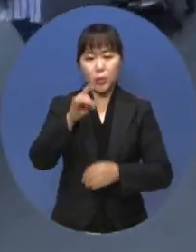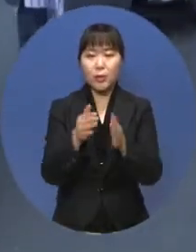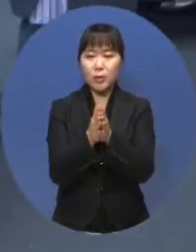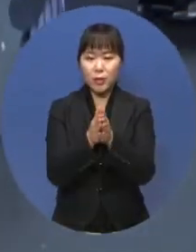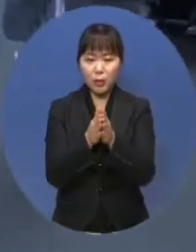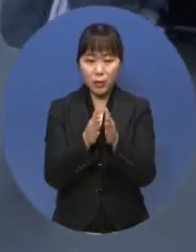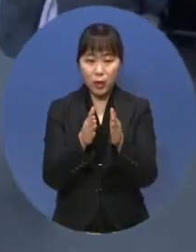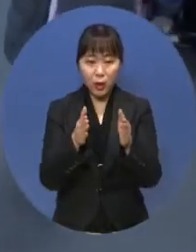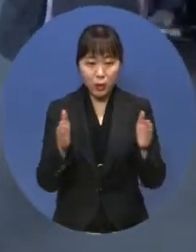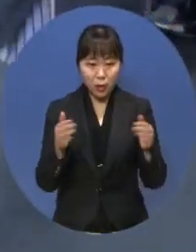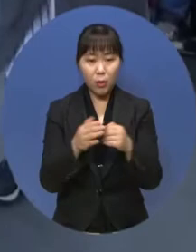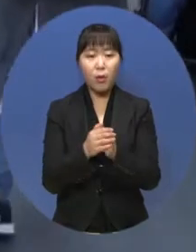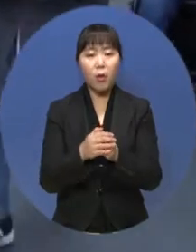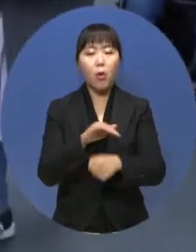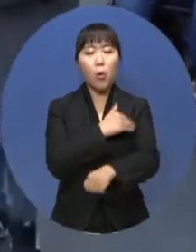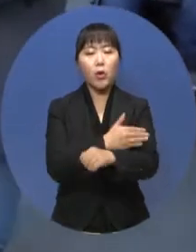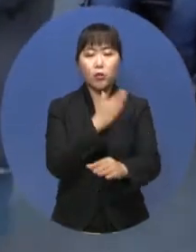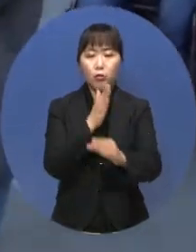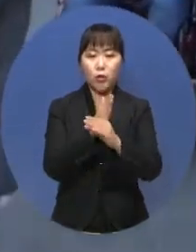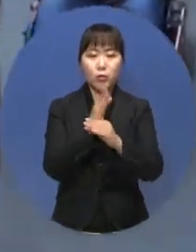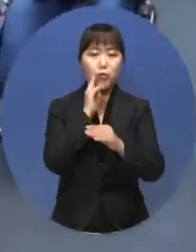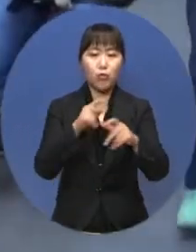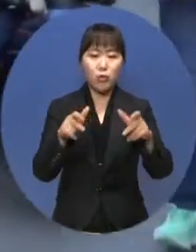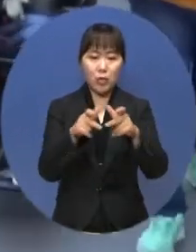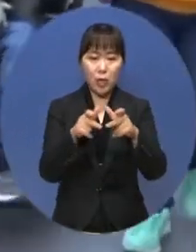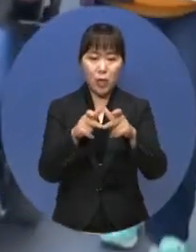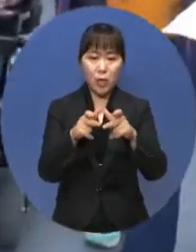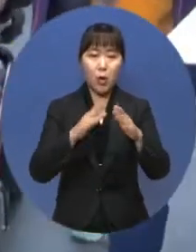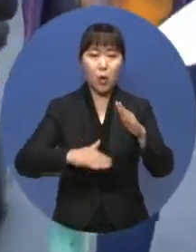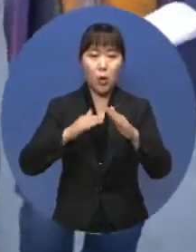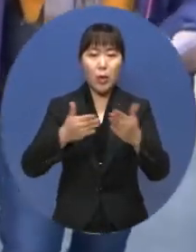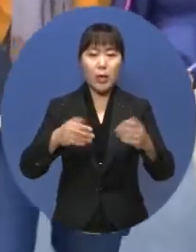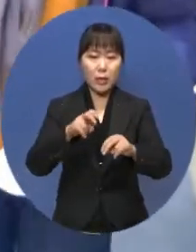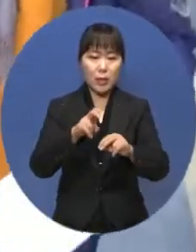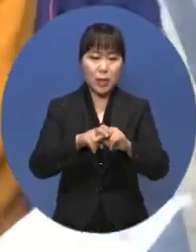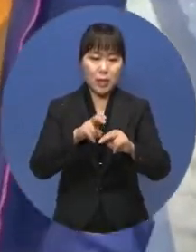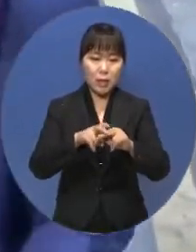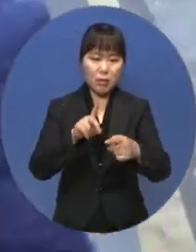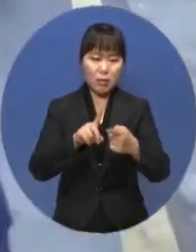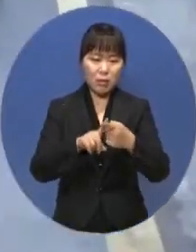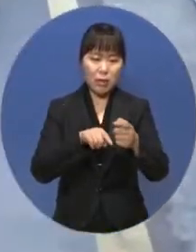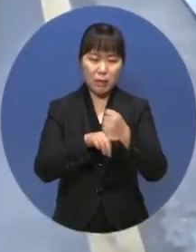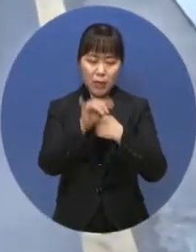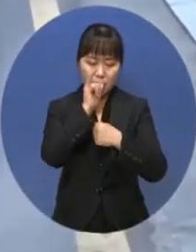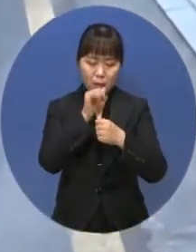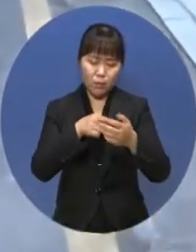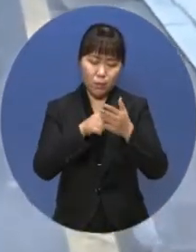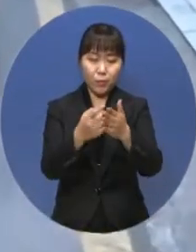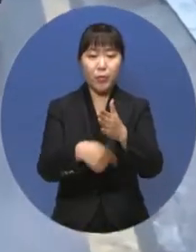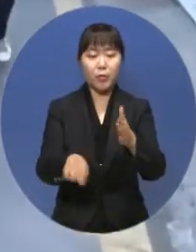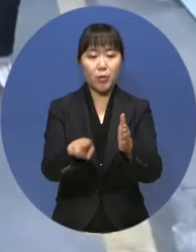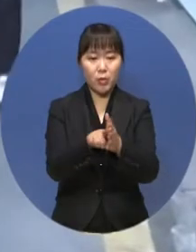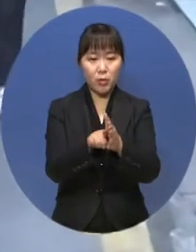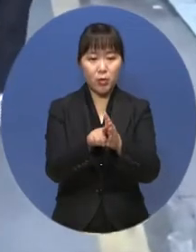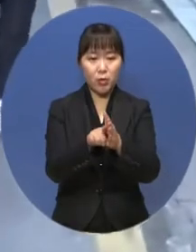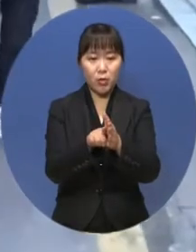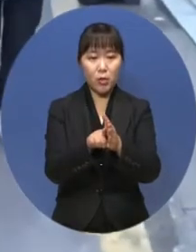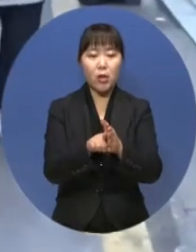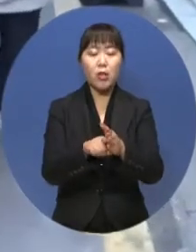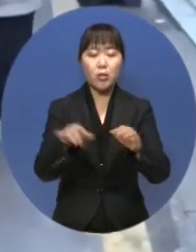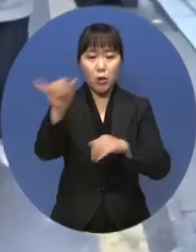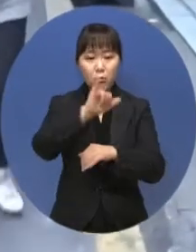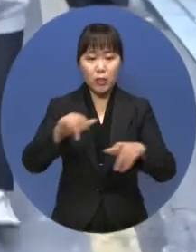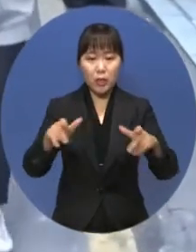최초로 시행하는 권리중심 중증장애인 공공 일자리를 의미 있게 추진하기 위해서 전장년을